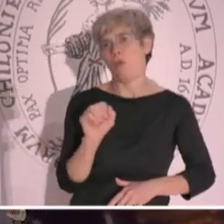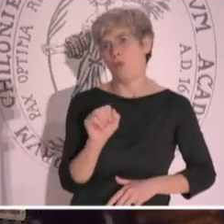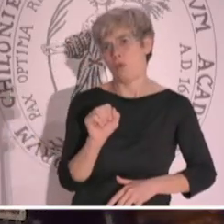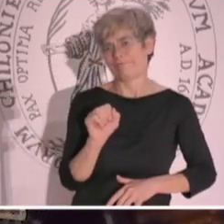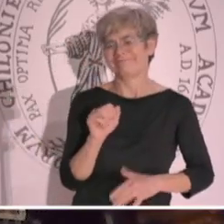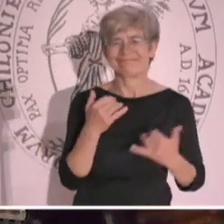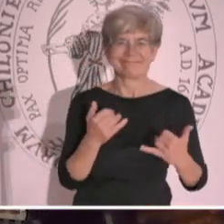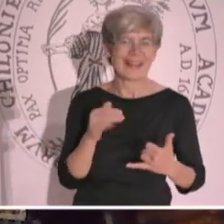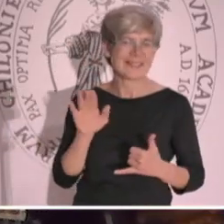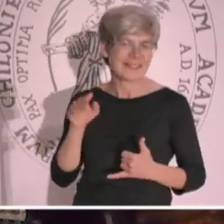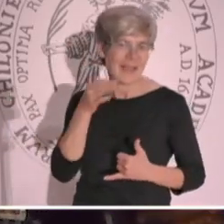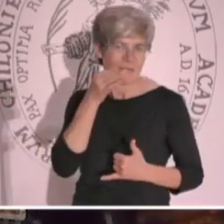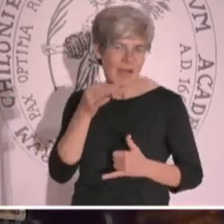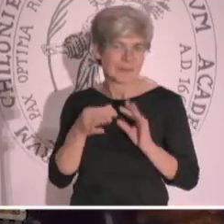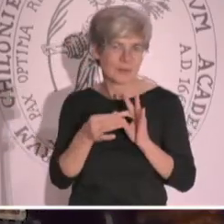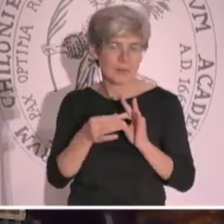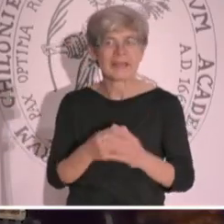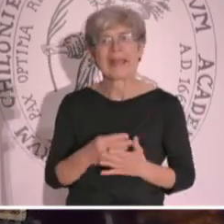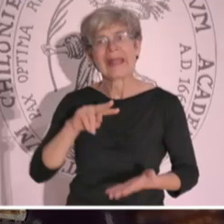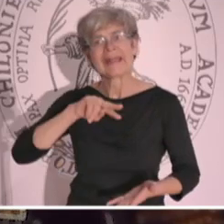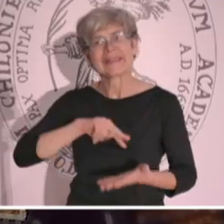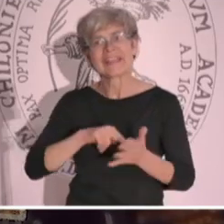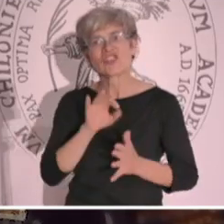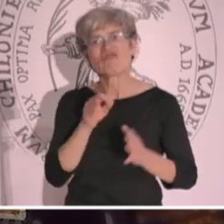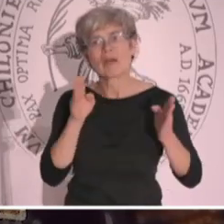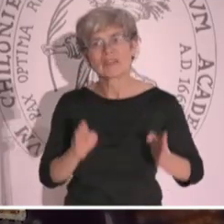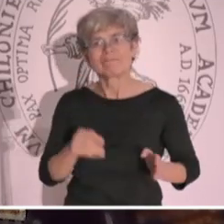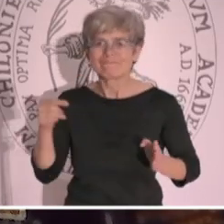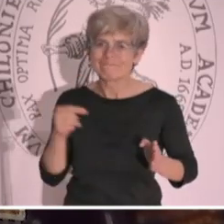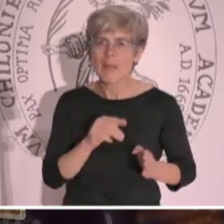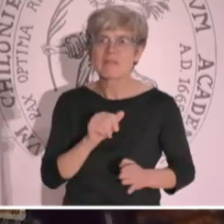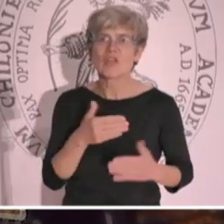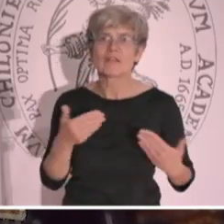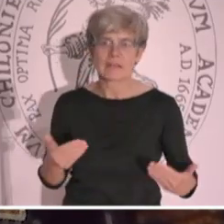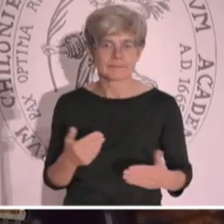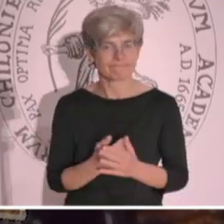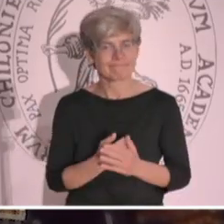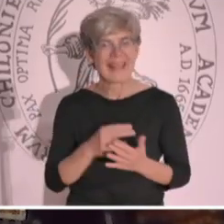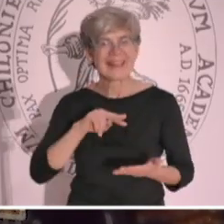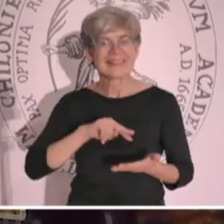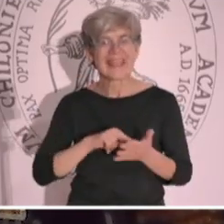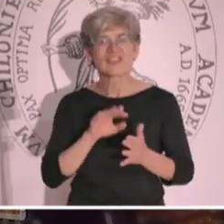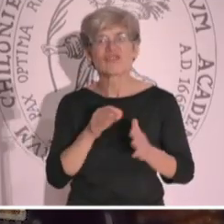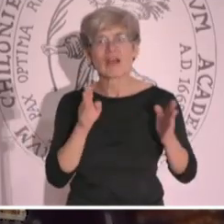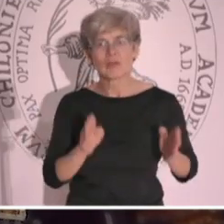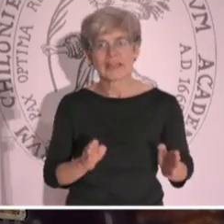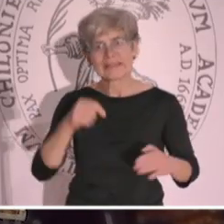Frage. Die Technische Fakultät, was ist hier das Besondere? Nun, die Technische Fakultät ist die jüngste Fakultät